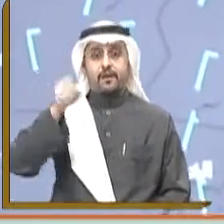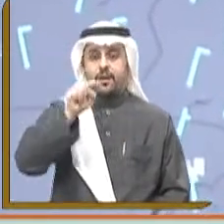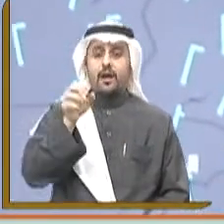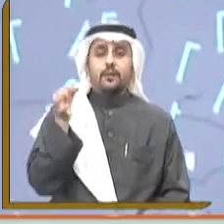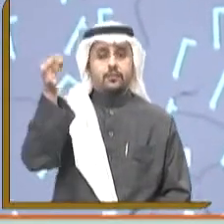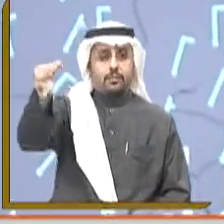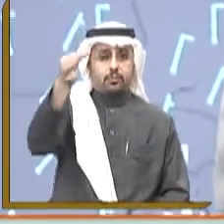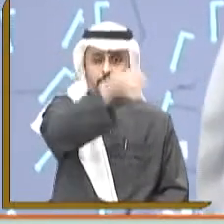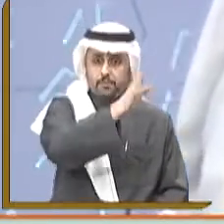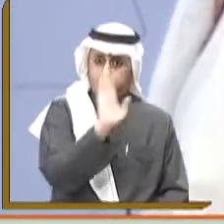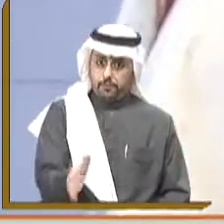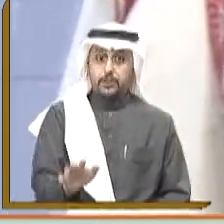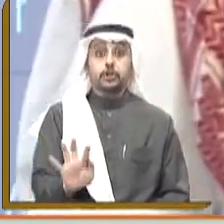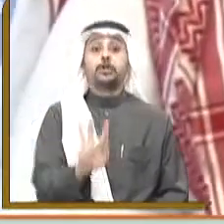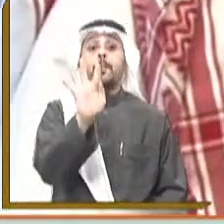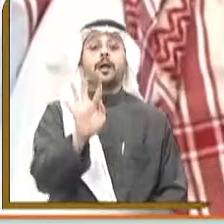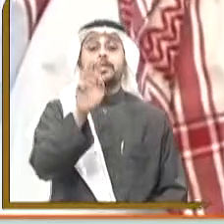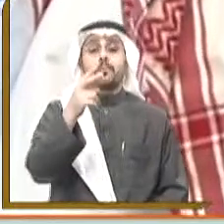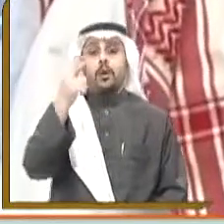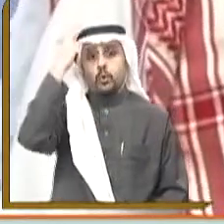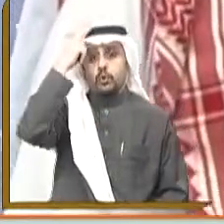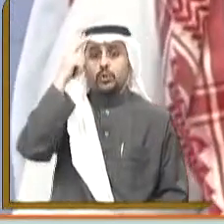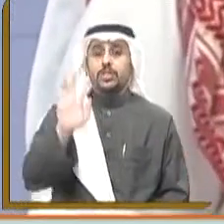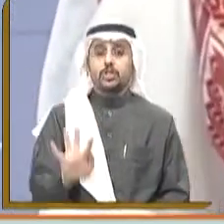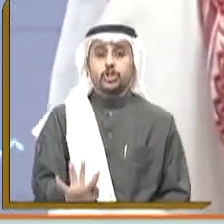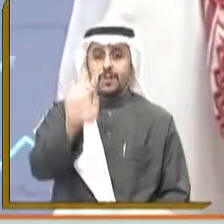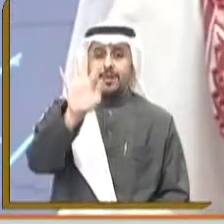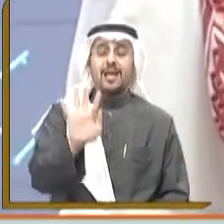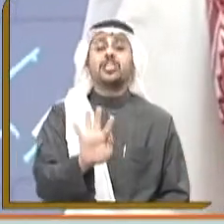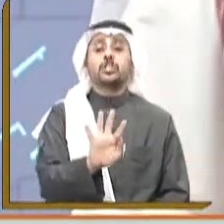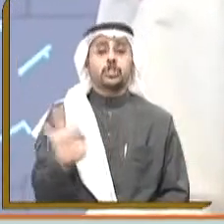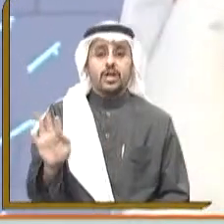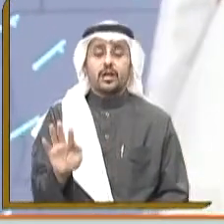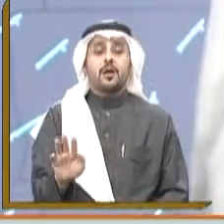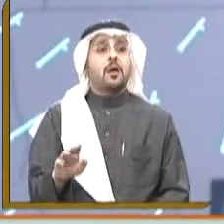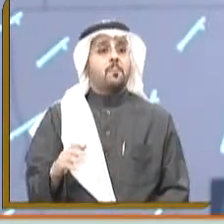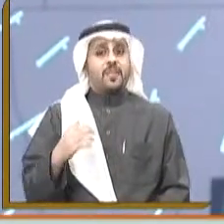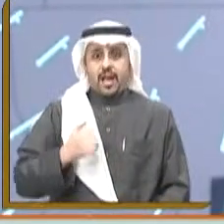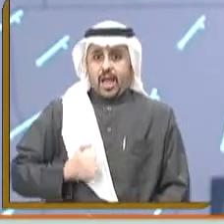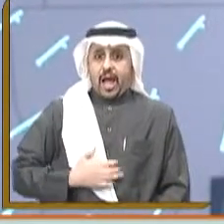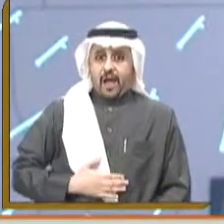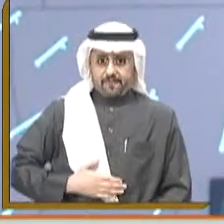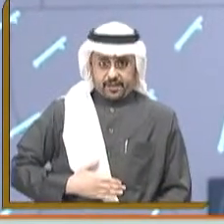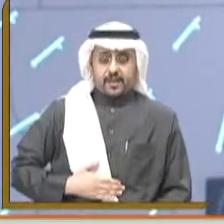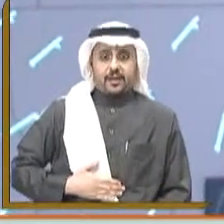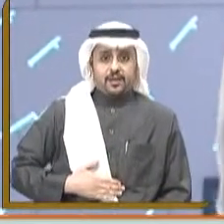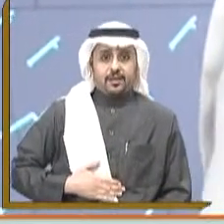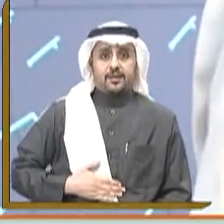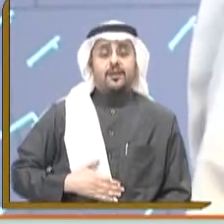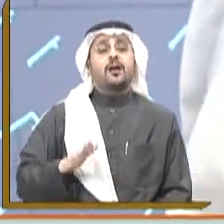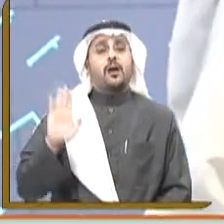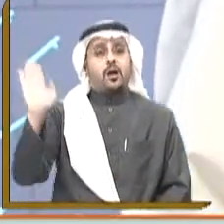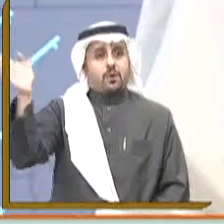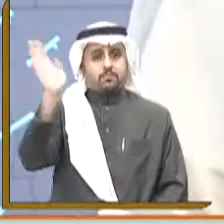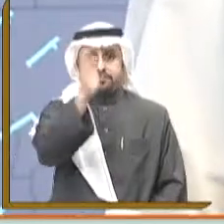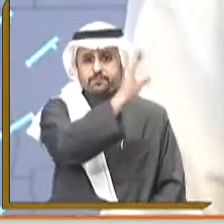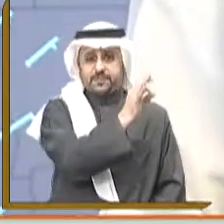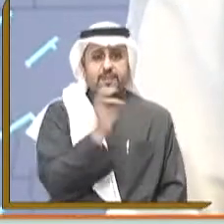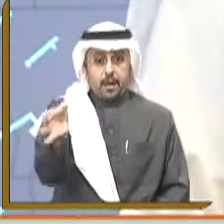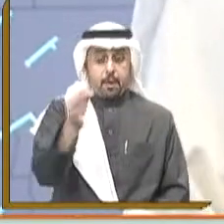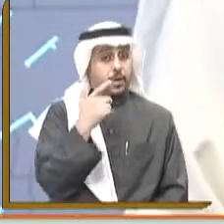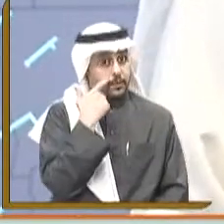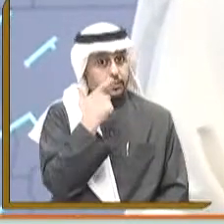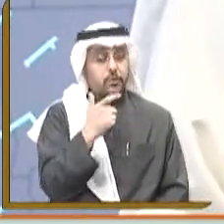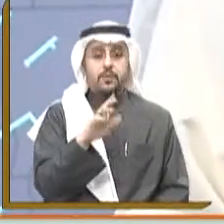أقصى المناطق الشمالية الشرقية المملكة في حفر الباطن والقيصومة والنعيرية، كل هذه المناطق متوقع عليها إن شاء الله هطول